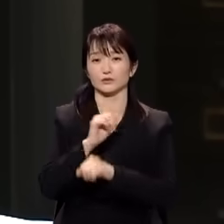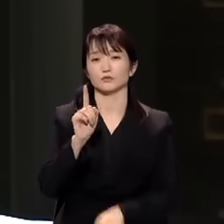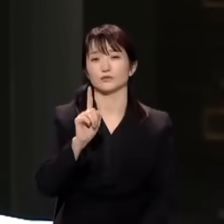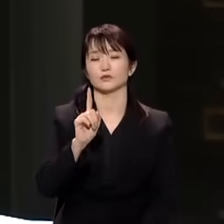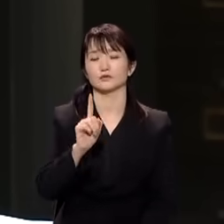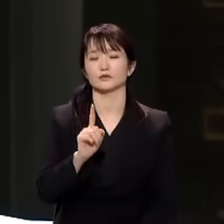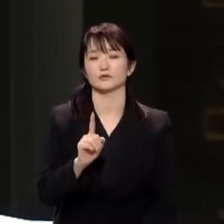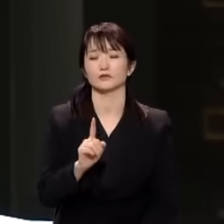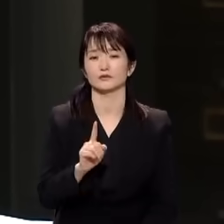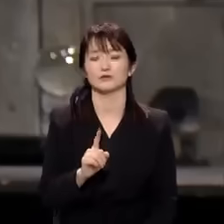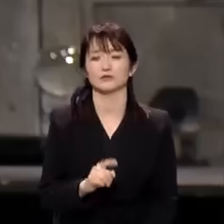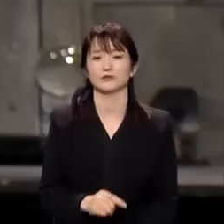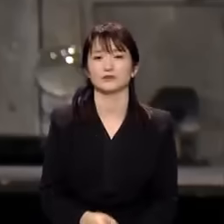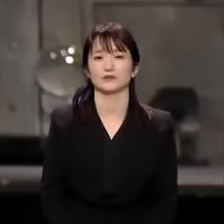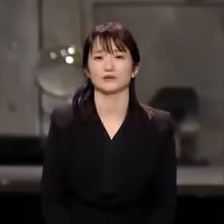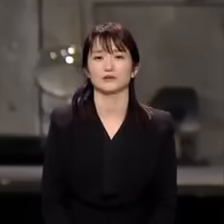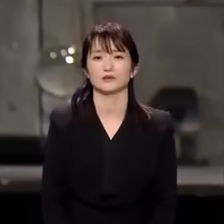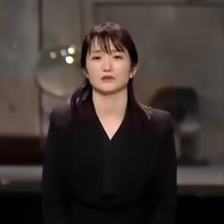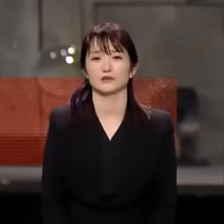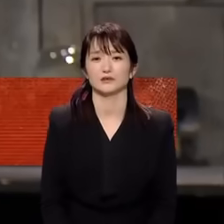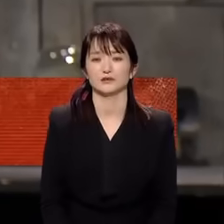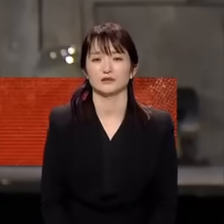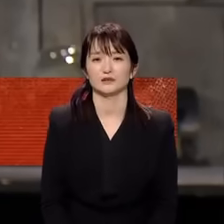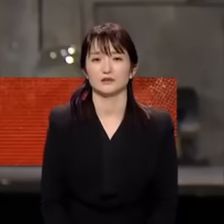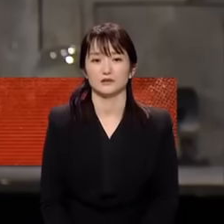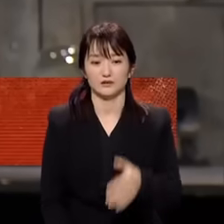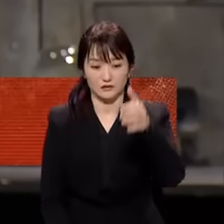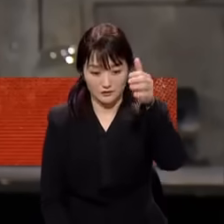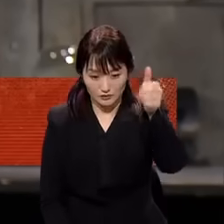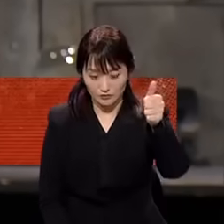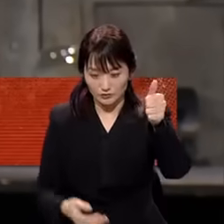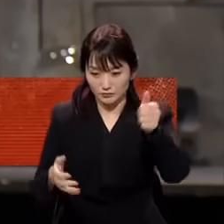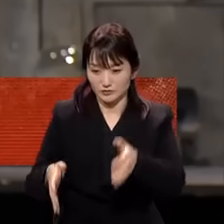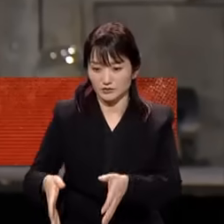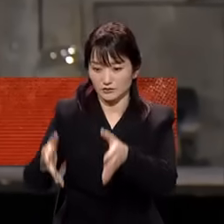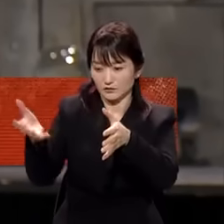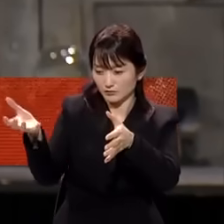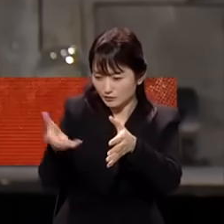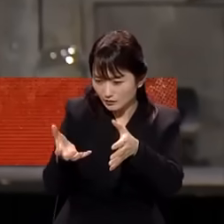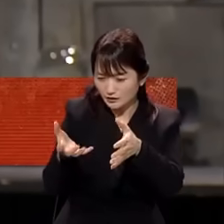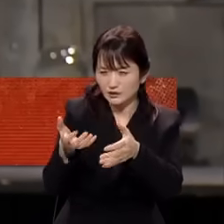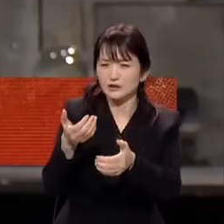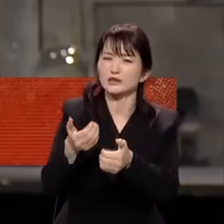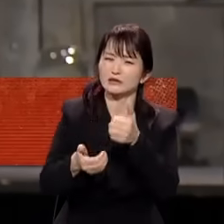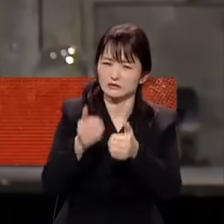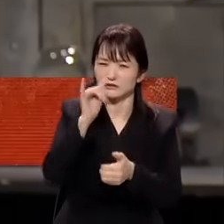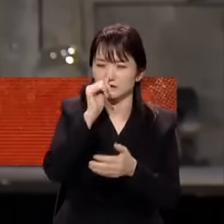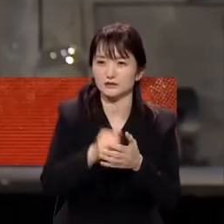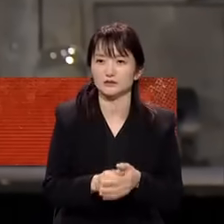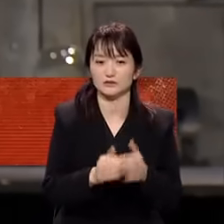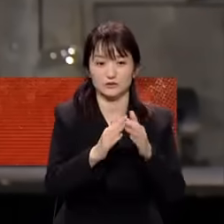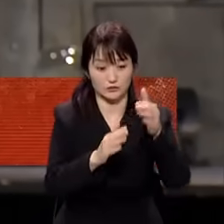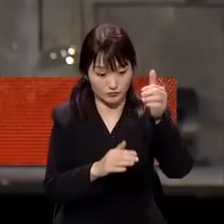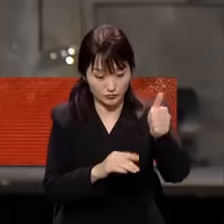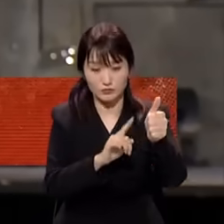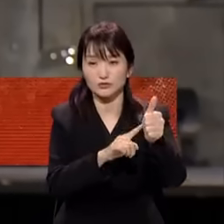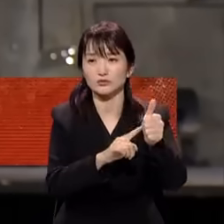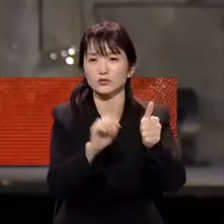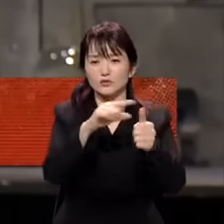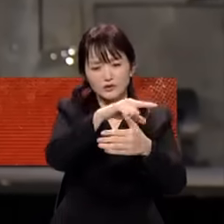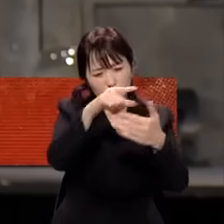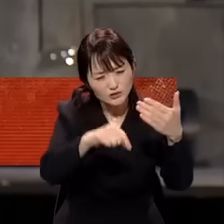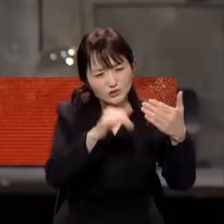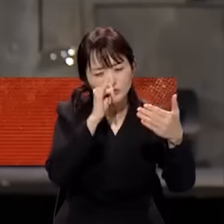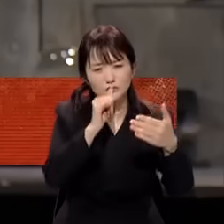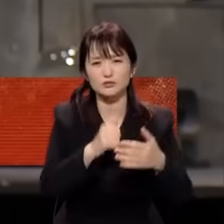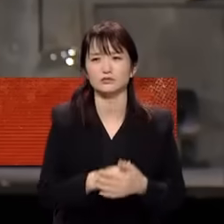글쎄요, 이게 사실 임차인과 집주인 사이에는 크고 작은 갈등은 참 많이 있긴 합니다. 근데 이 집주인분은 집주인분 나름대로 일정이 있고